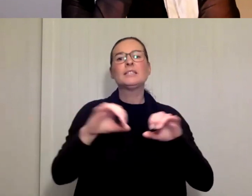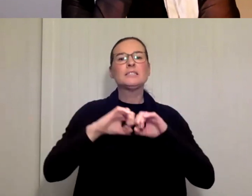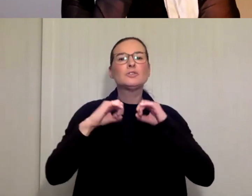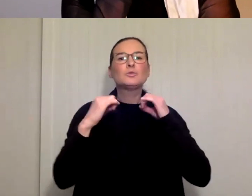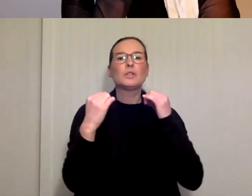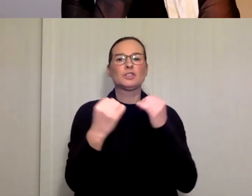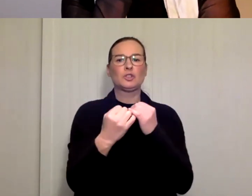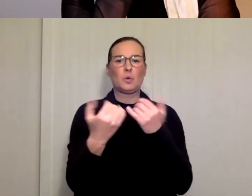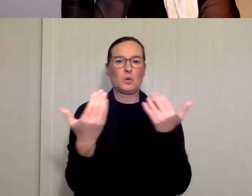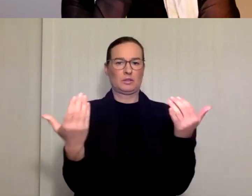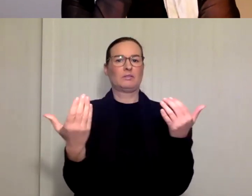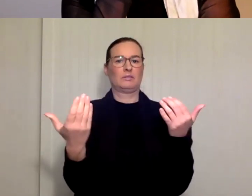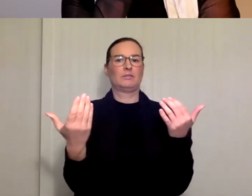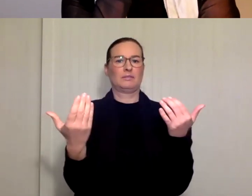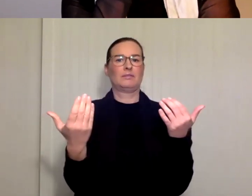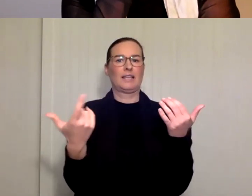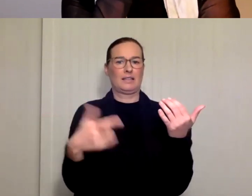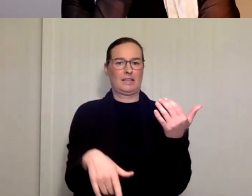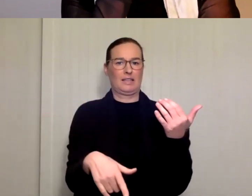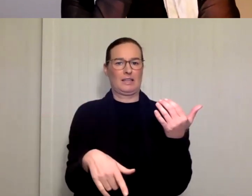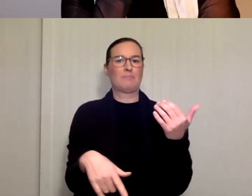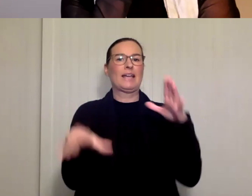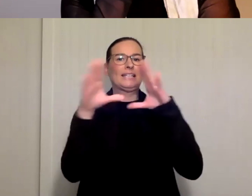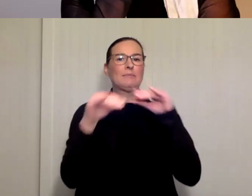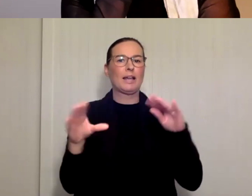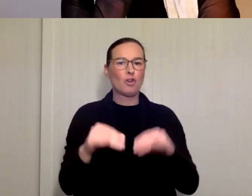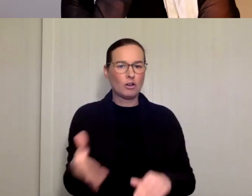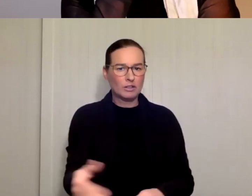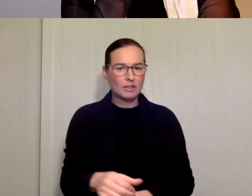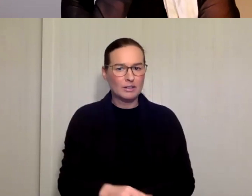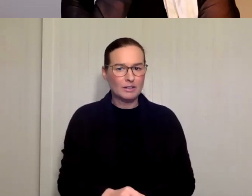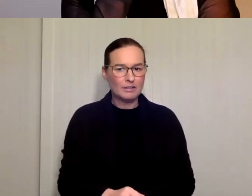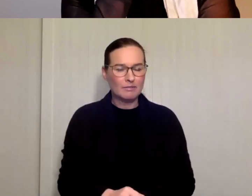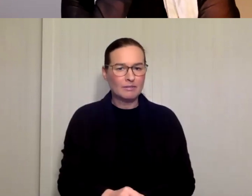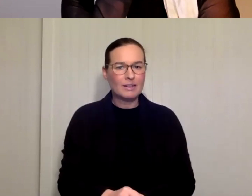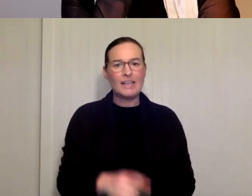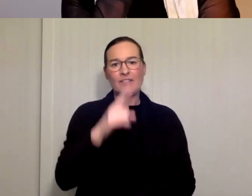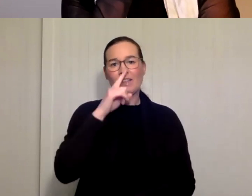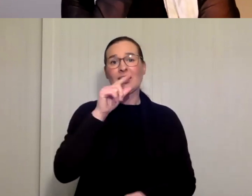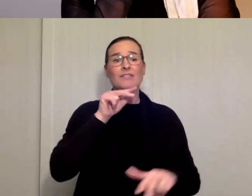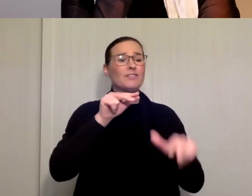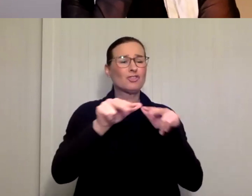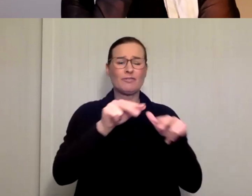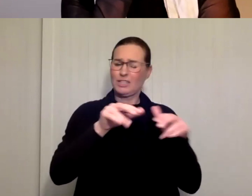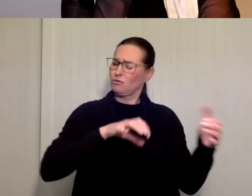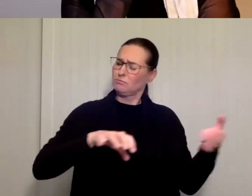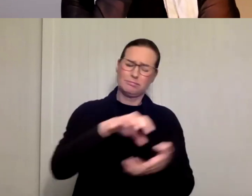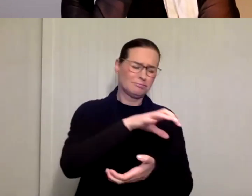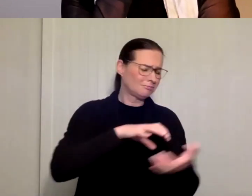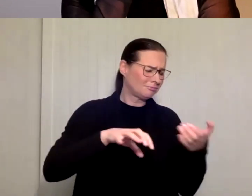Failed State, müsste man fast sagen, im Libanon, wo, wenn sie schon ein wirtschaftliches Desaster haben, dann durch